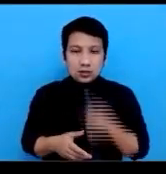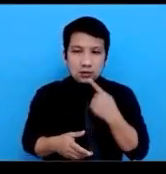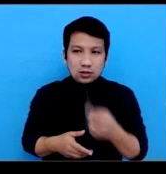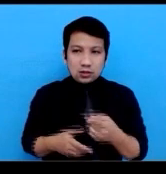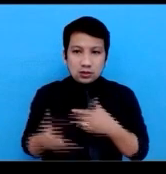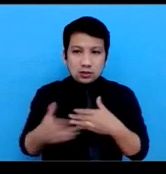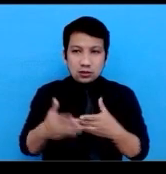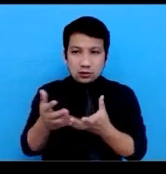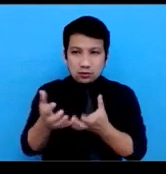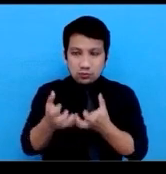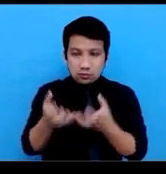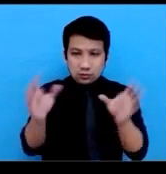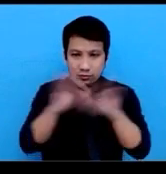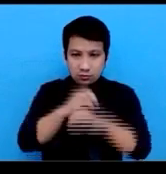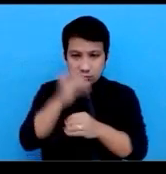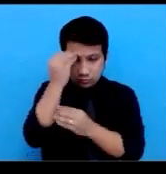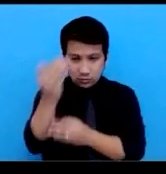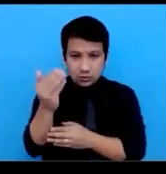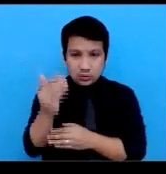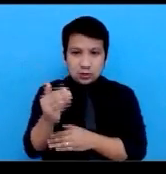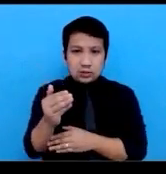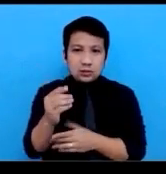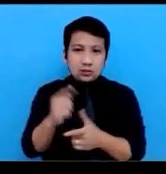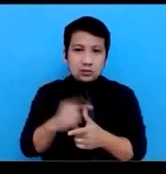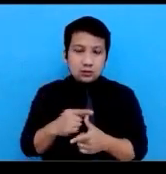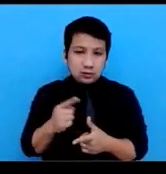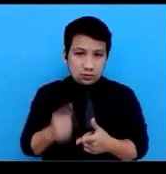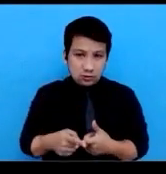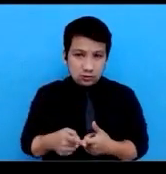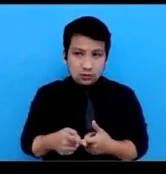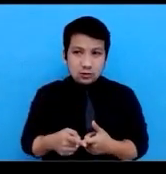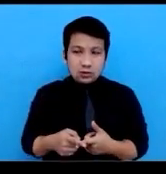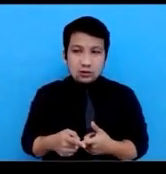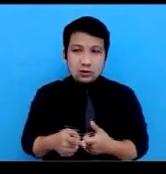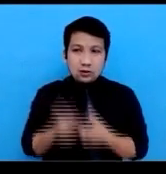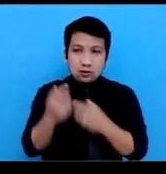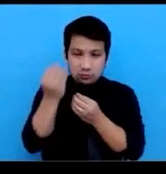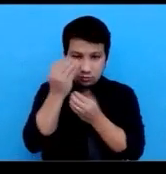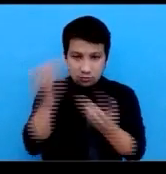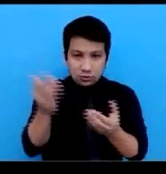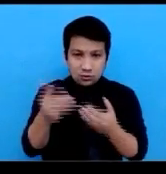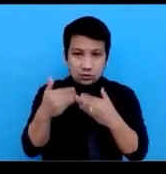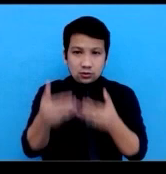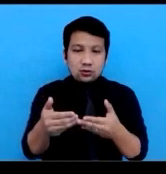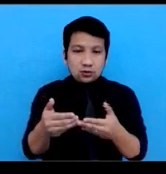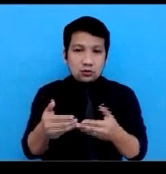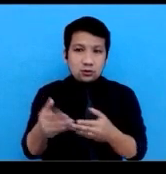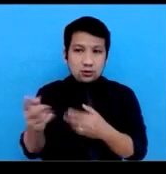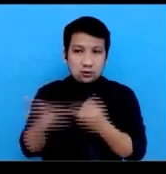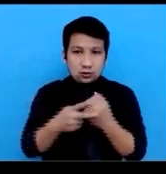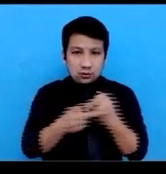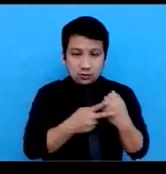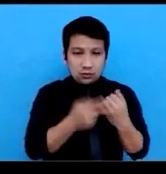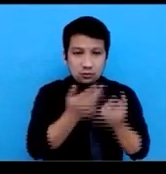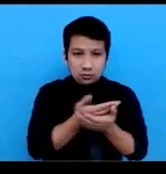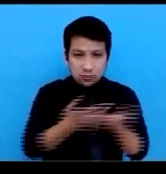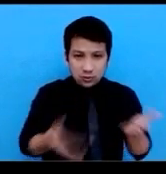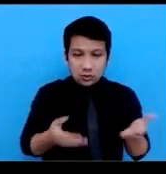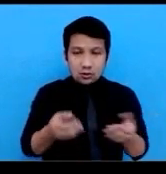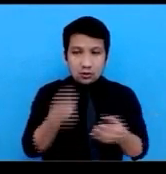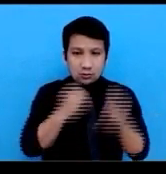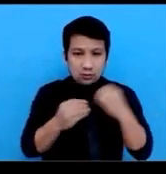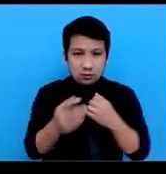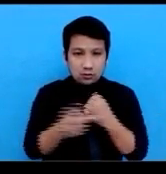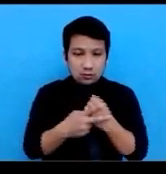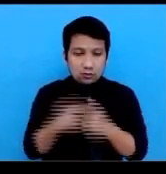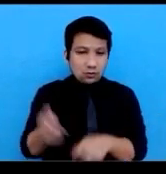ninyo that will last. Sa gitna naman ito, may kumalat namang voice clip ng isang lalaki na humihikayat sa publiko na